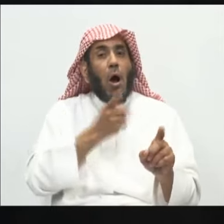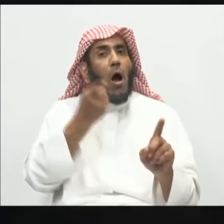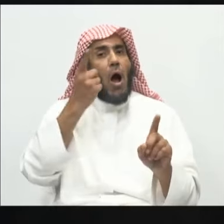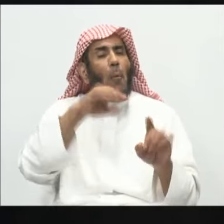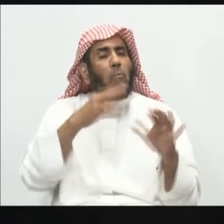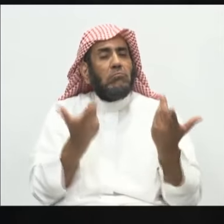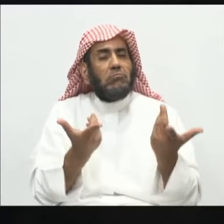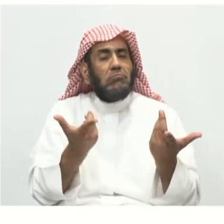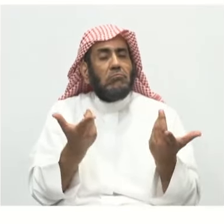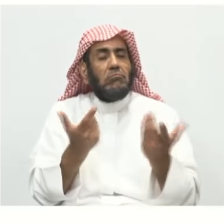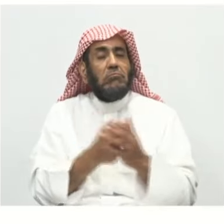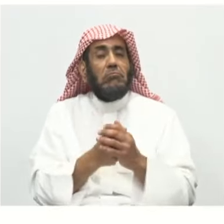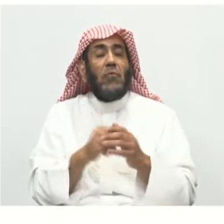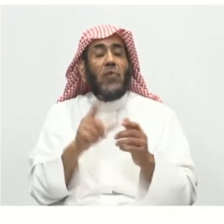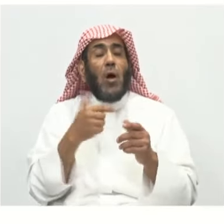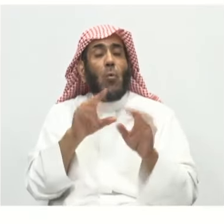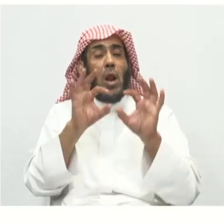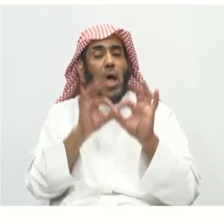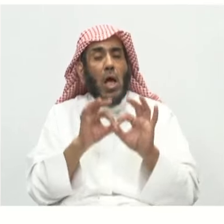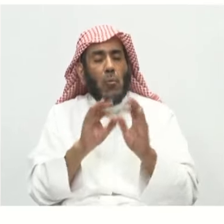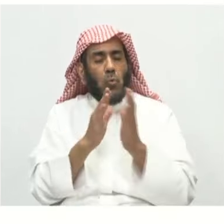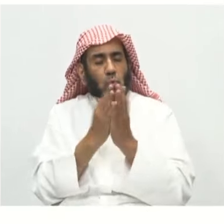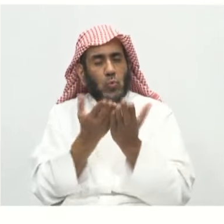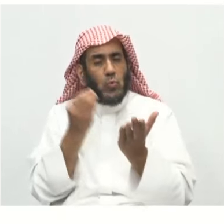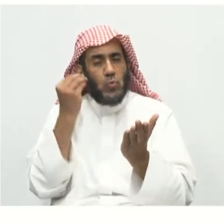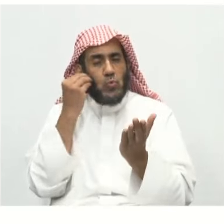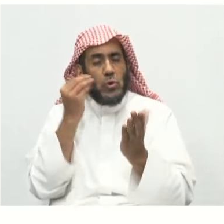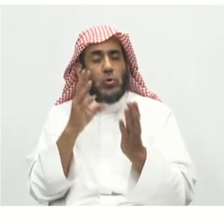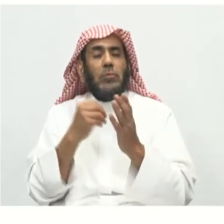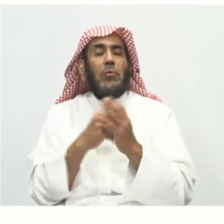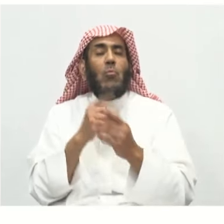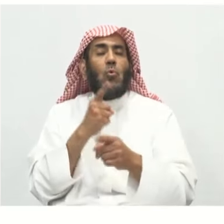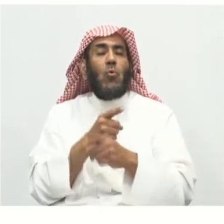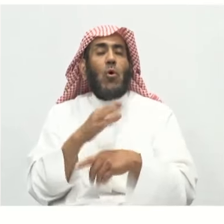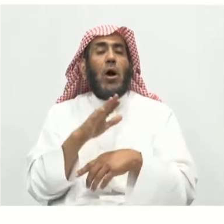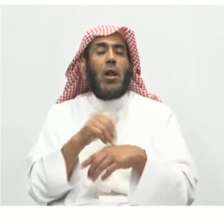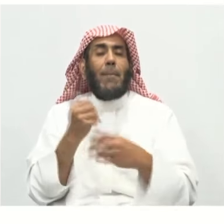حيالها في اول الايات بامكانك ايضا ان تعيد قراءتها وان